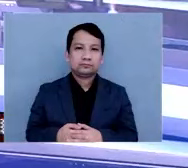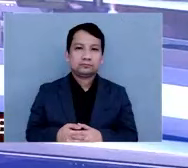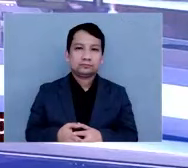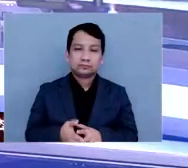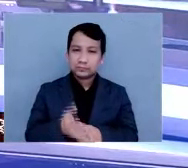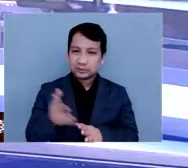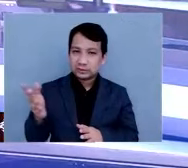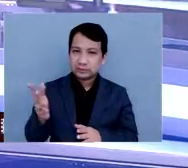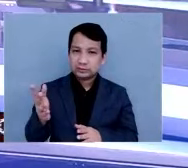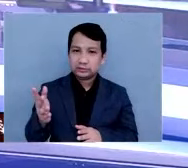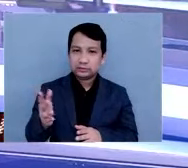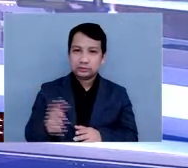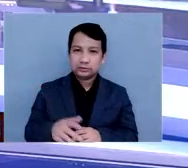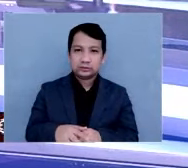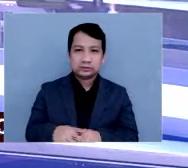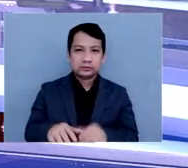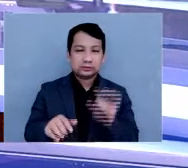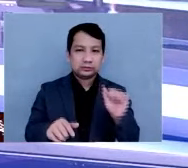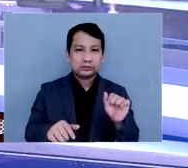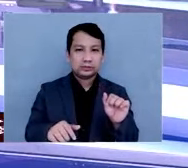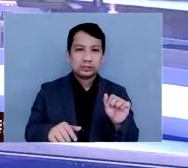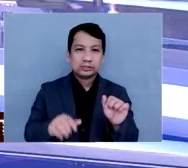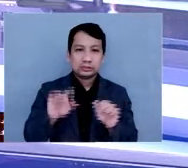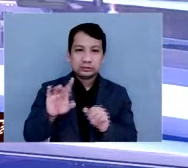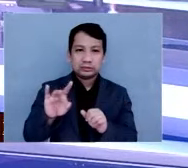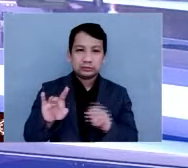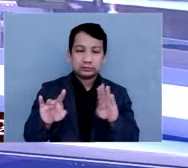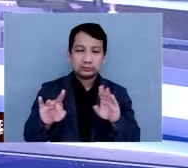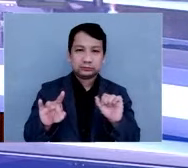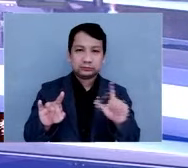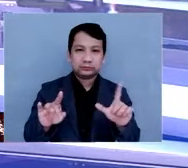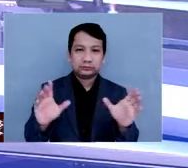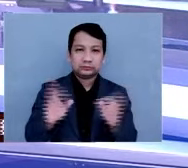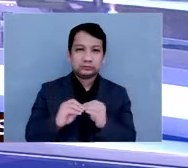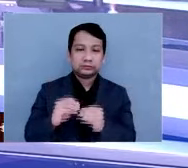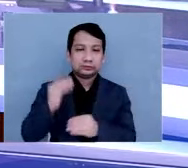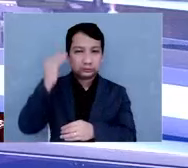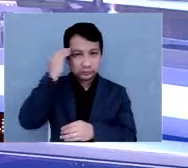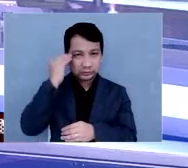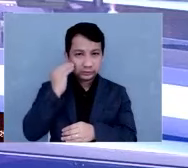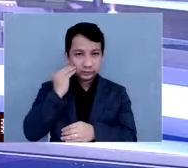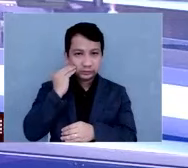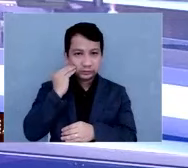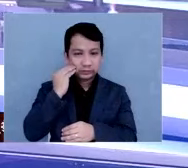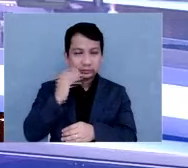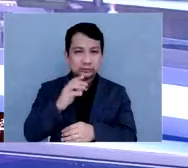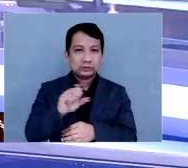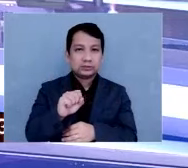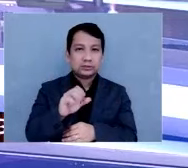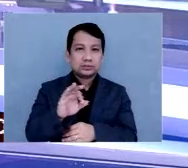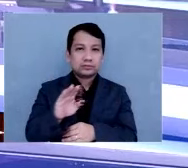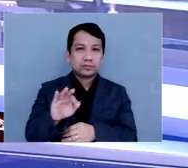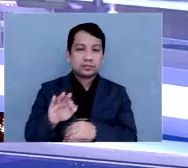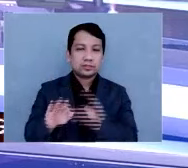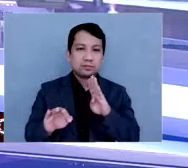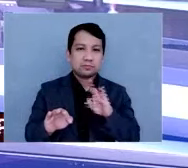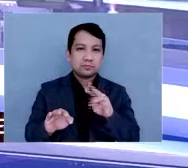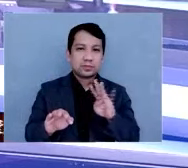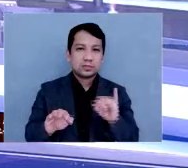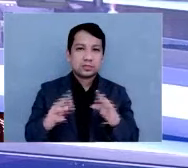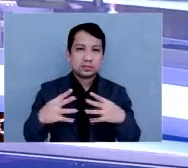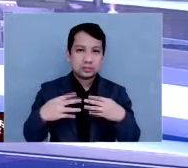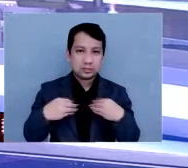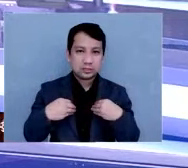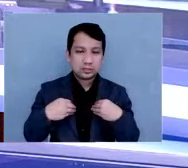isang A muna dyan, 18 at Blooms. Nasa South Korea ngayon, ang SB19 at BINI para tanggapin ang